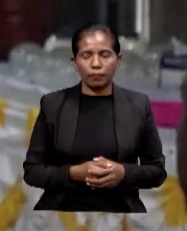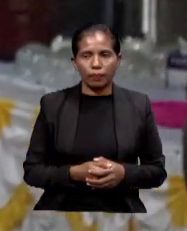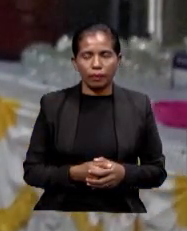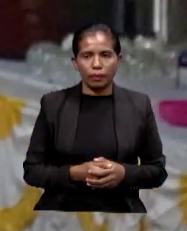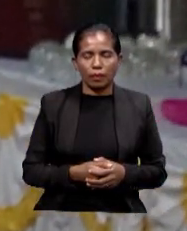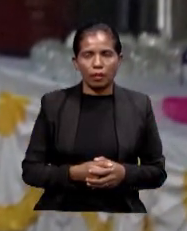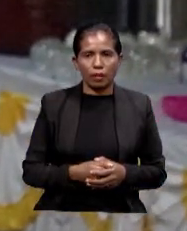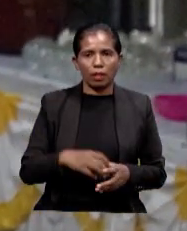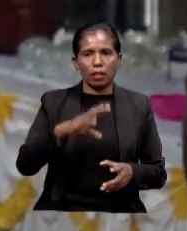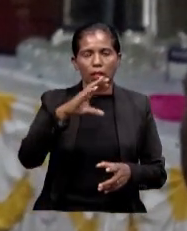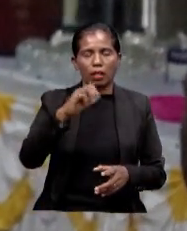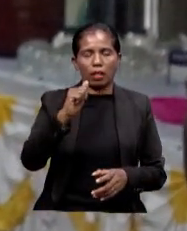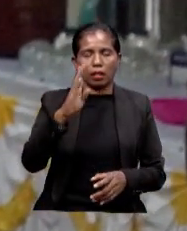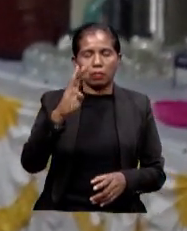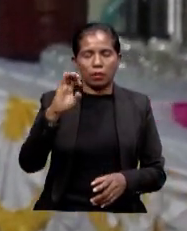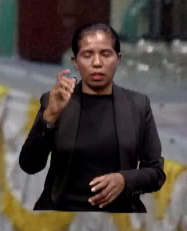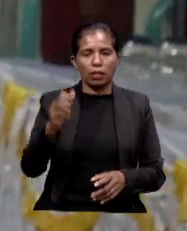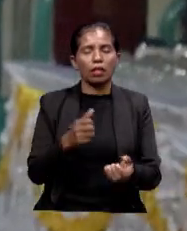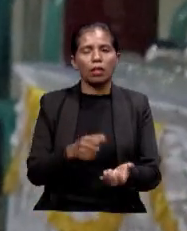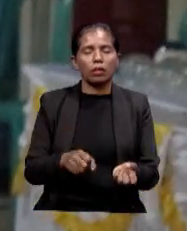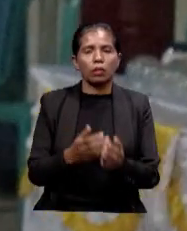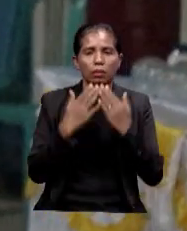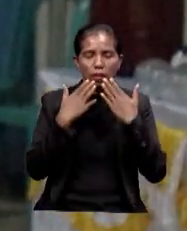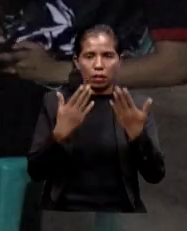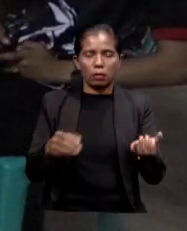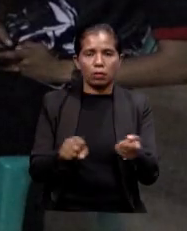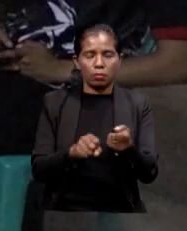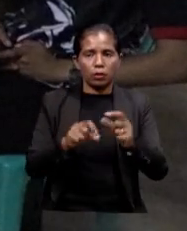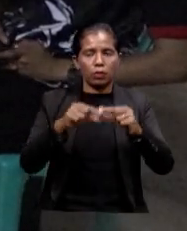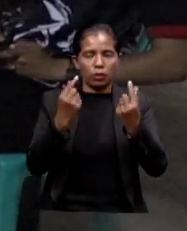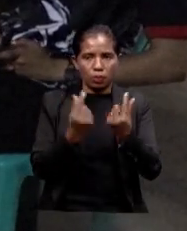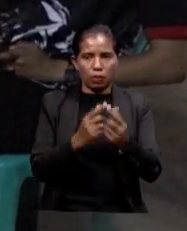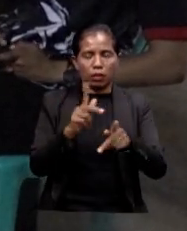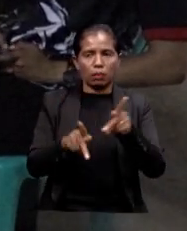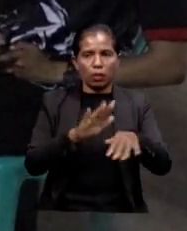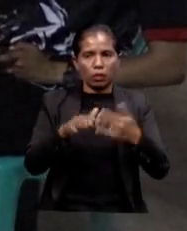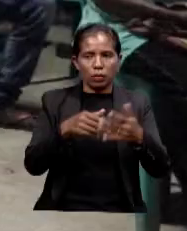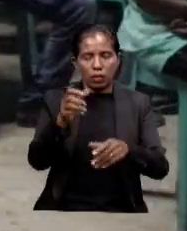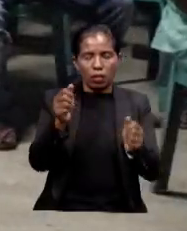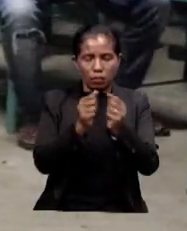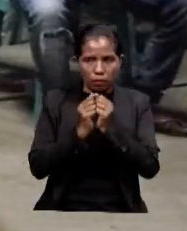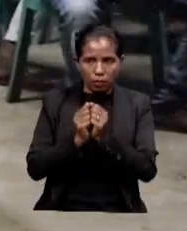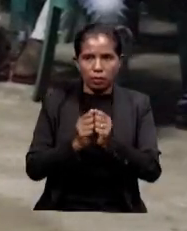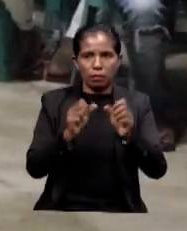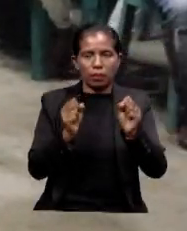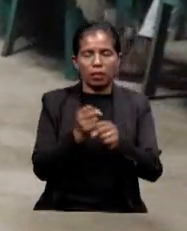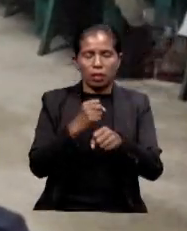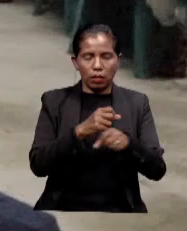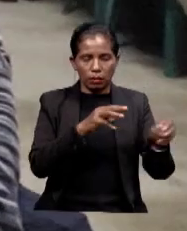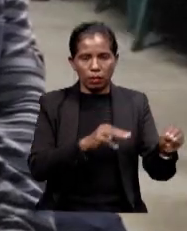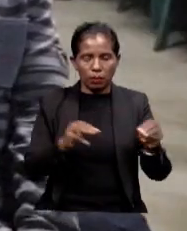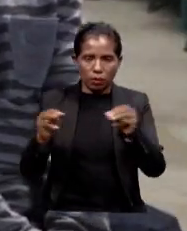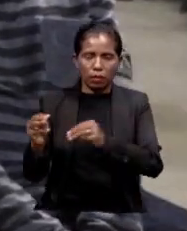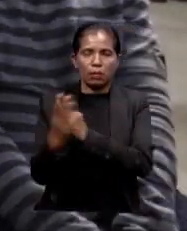Kalbuadi agradece ba apoio husi movimento Sirene, no fiar katak e mahotu ha liber malu hamutuk bele hal mudansa ba